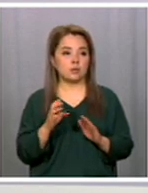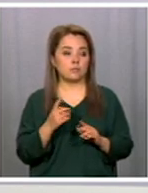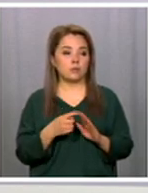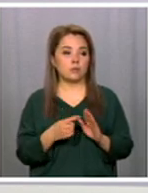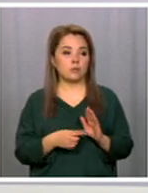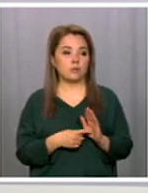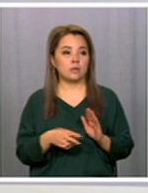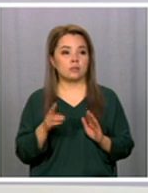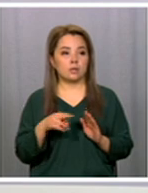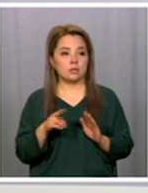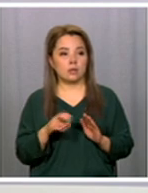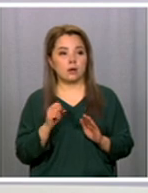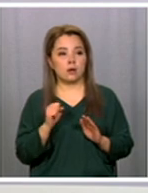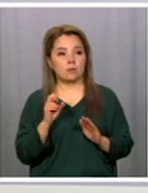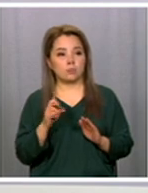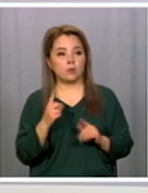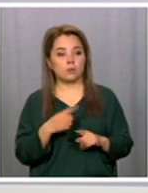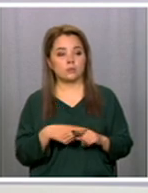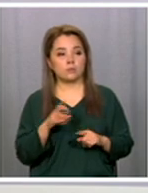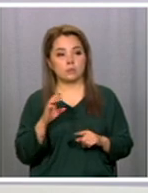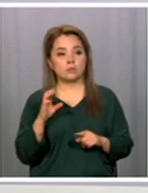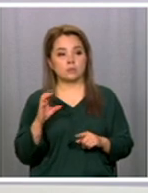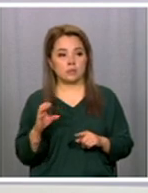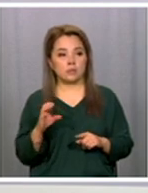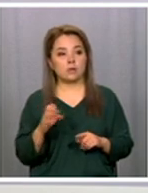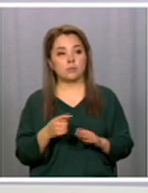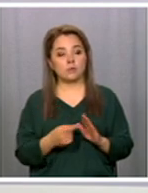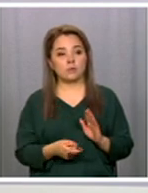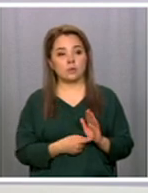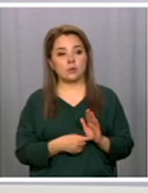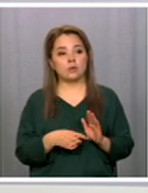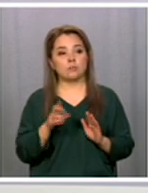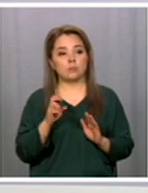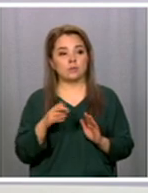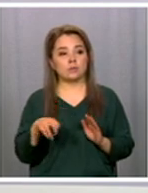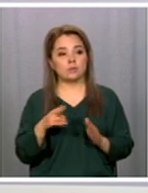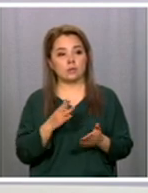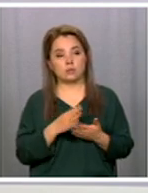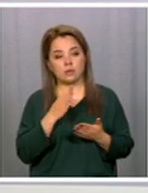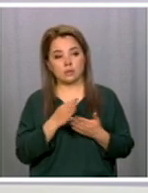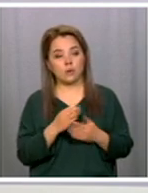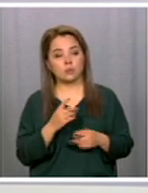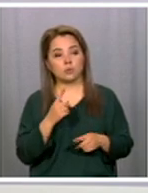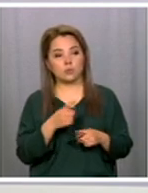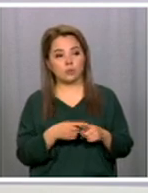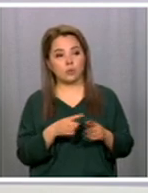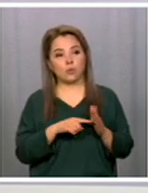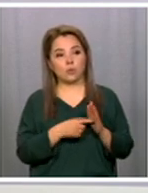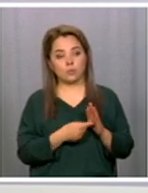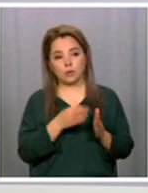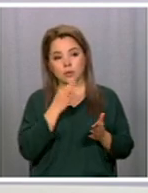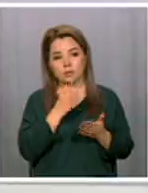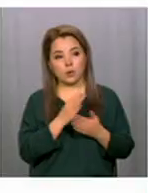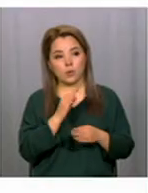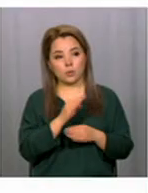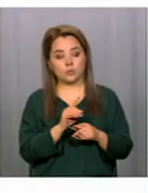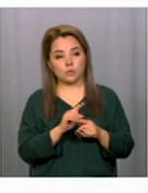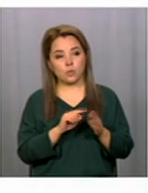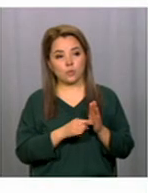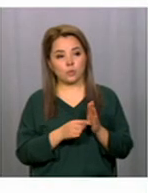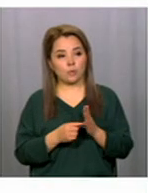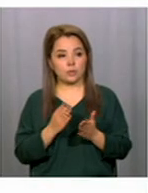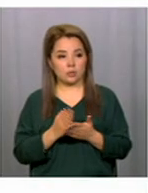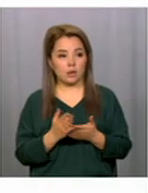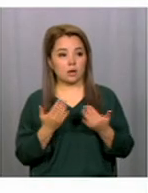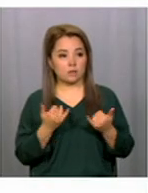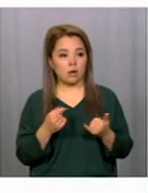Ады қосу Б С бөлінген Б Д. Әр бөлшекке тоқтауыш көбейткішін көбейтеміз. Ал